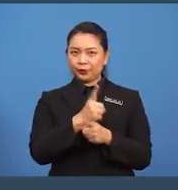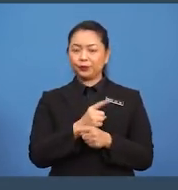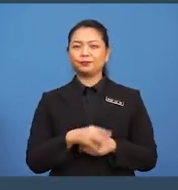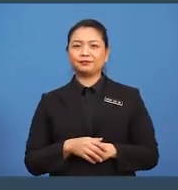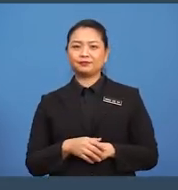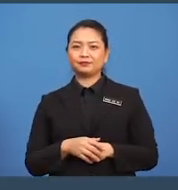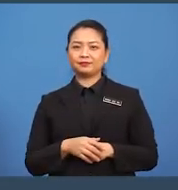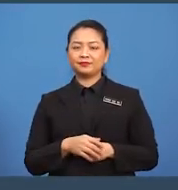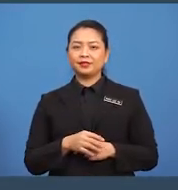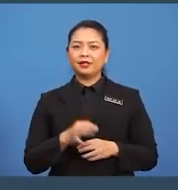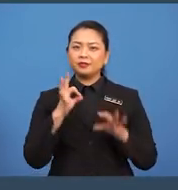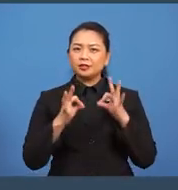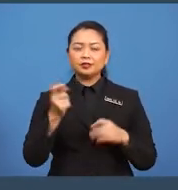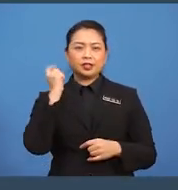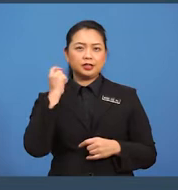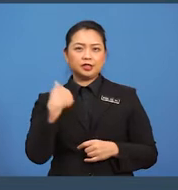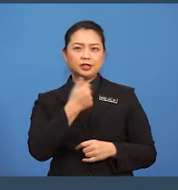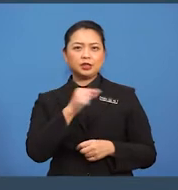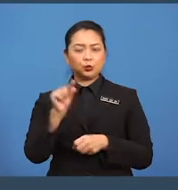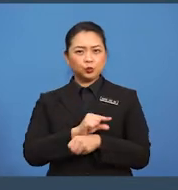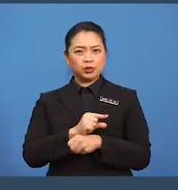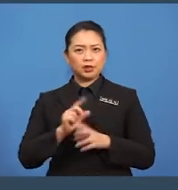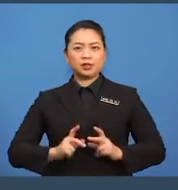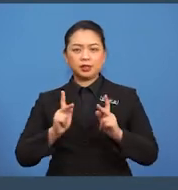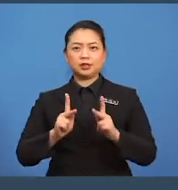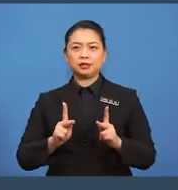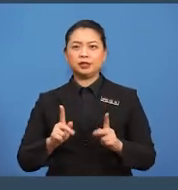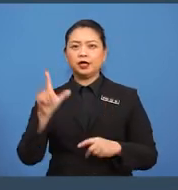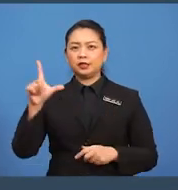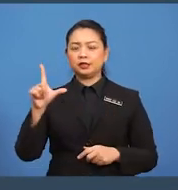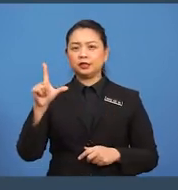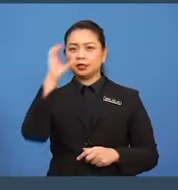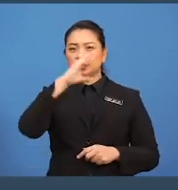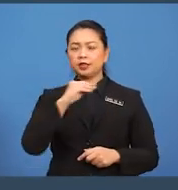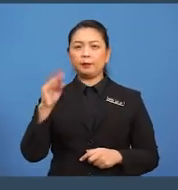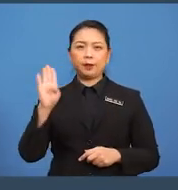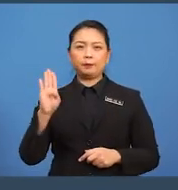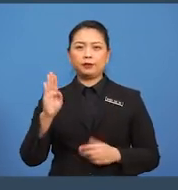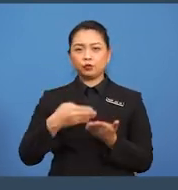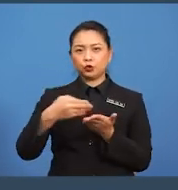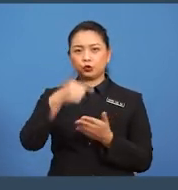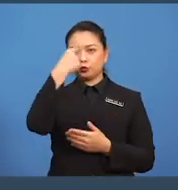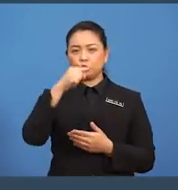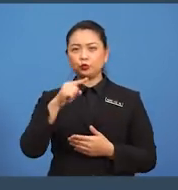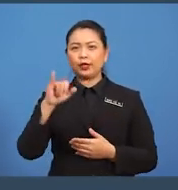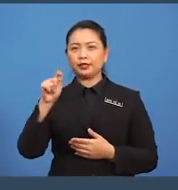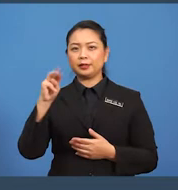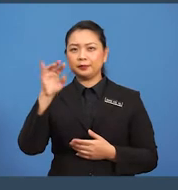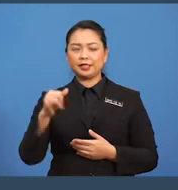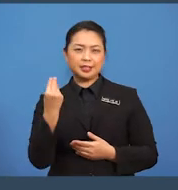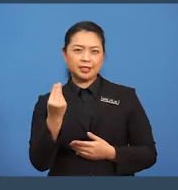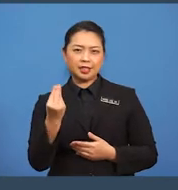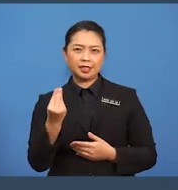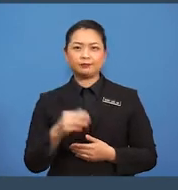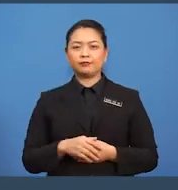Betul tu. Jika tadi kita menggunakan kaedah linear search dan bubble sort untuk senarai item yang